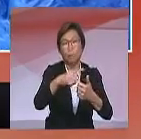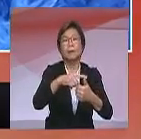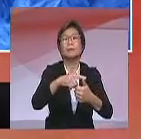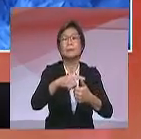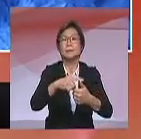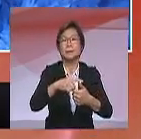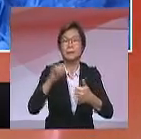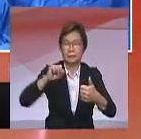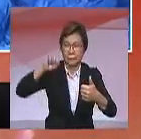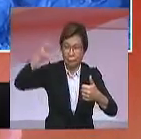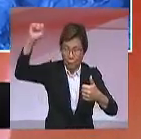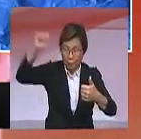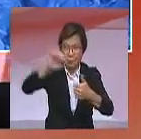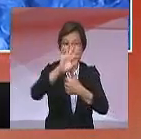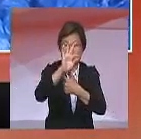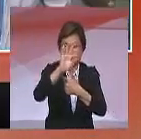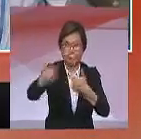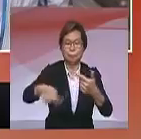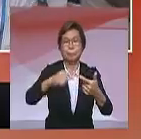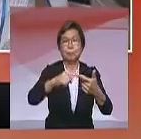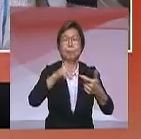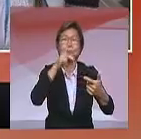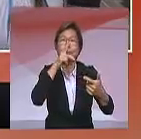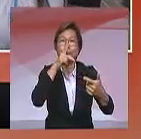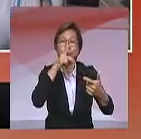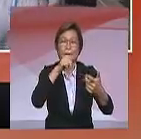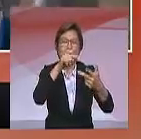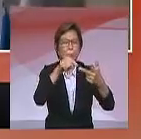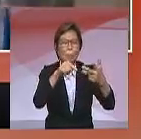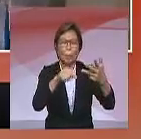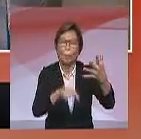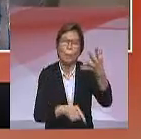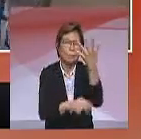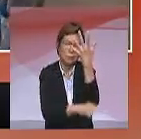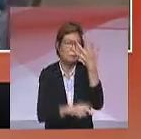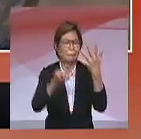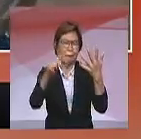termasuklah Sabah 9 operasi, Kedah dan lain-lain negeri.